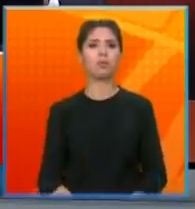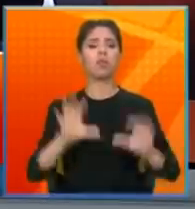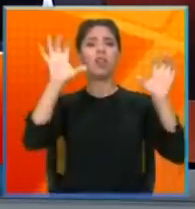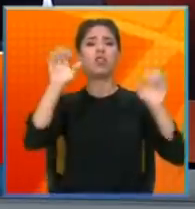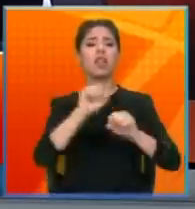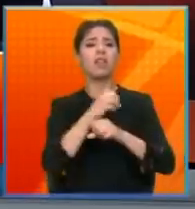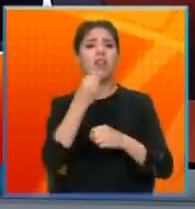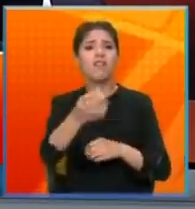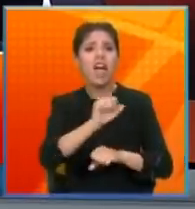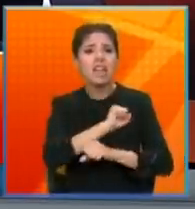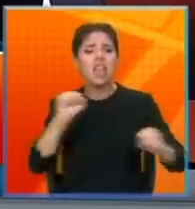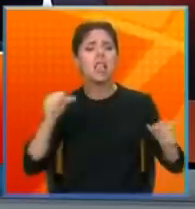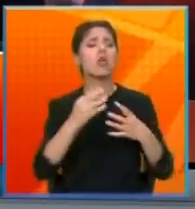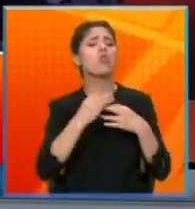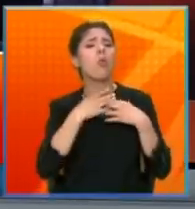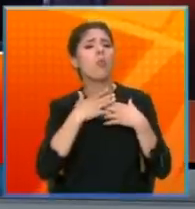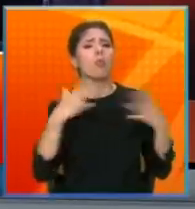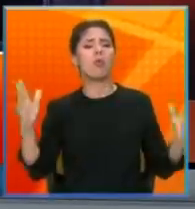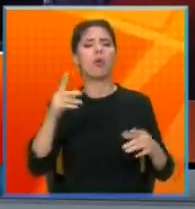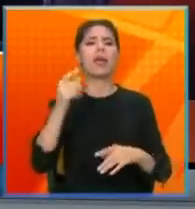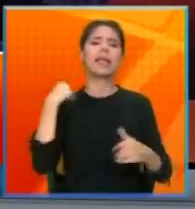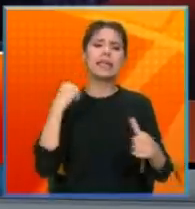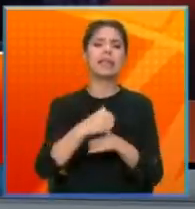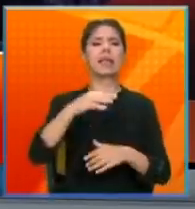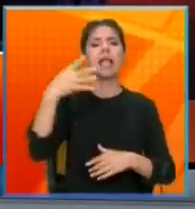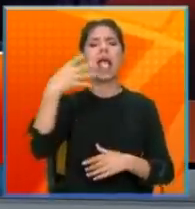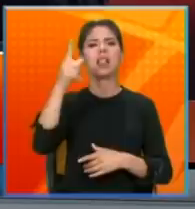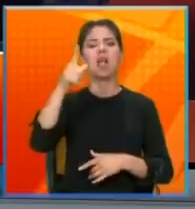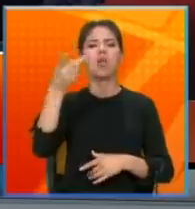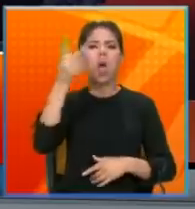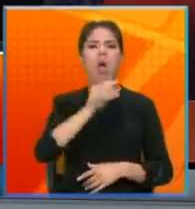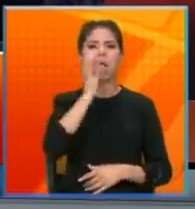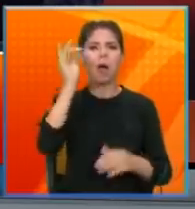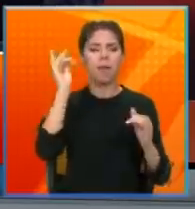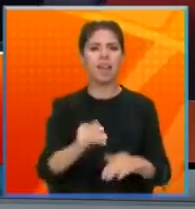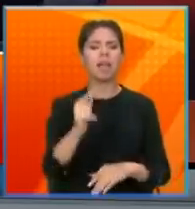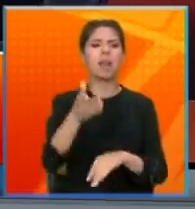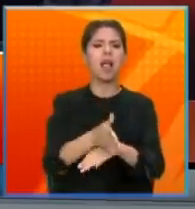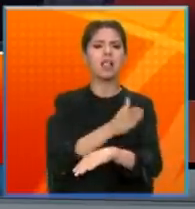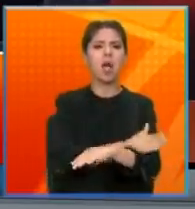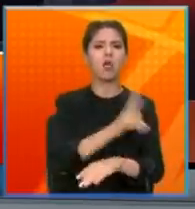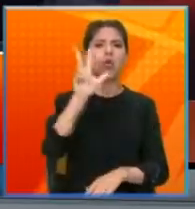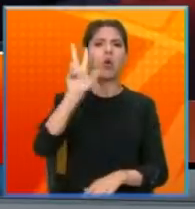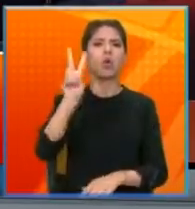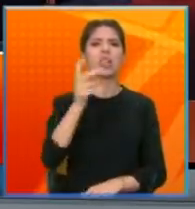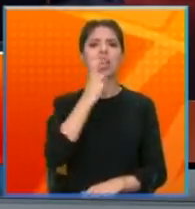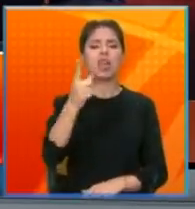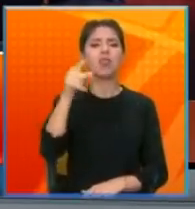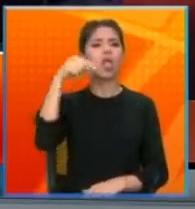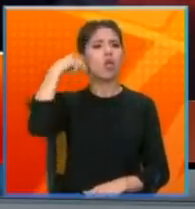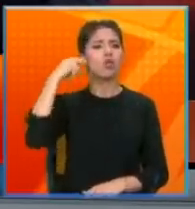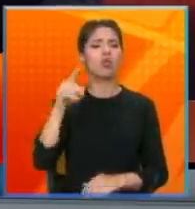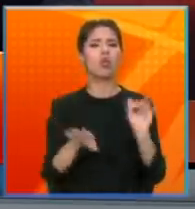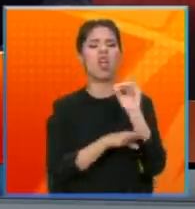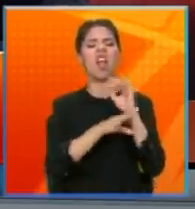Canavarın verdiği zarar çok ama çok büyük. Yine Esenyurt'ta bir de ölüm haberi geldi çok kısa bir süre önce. 32 yaşındaki bir